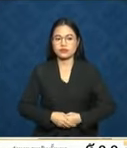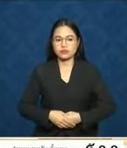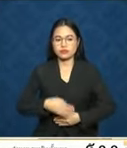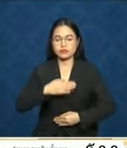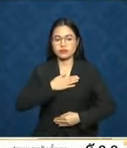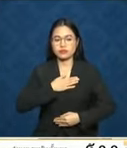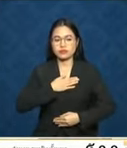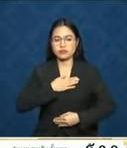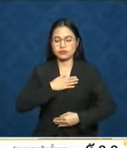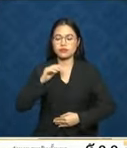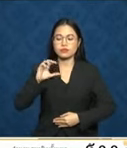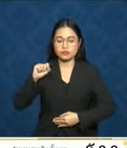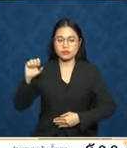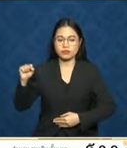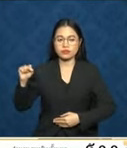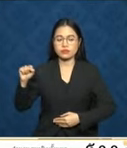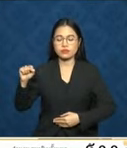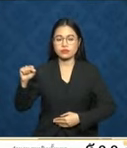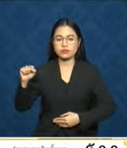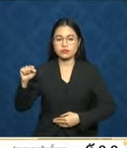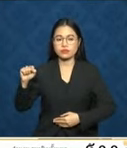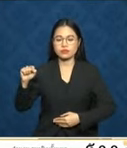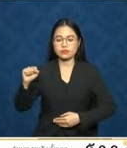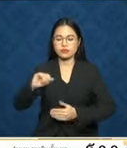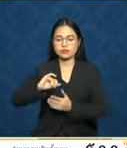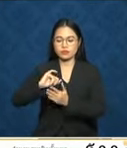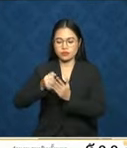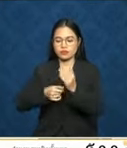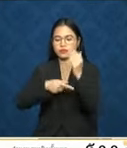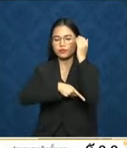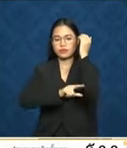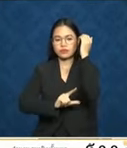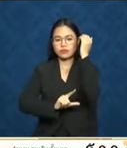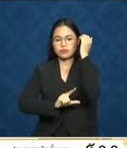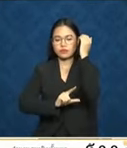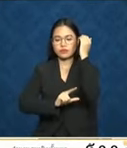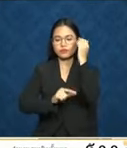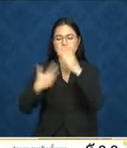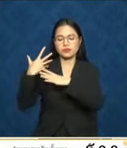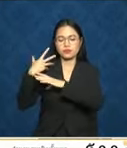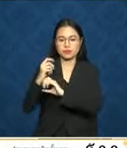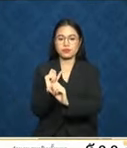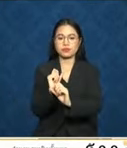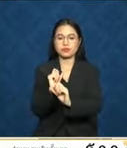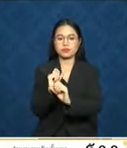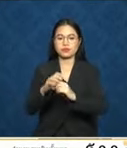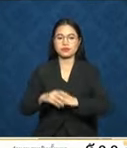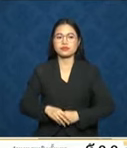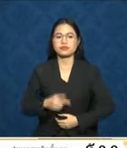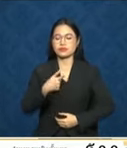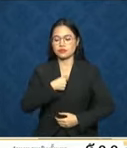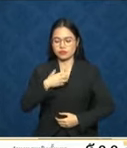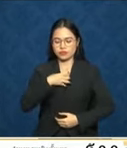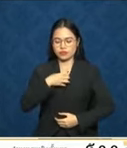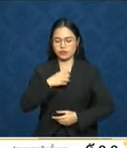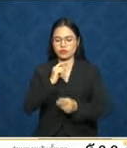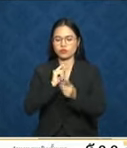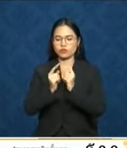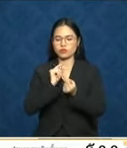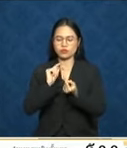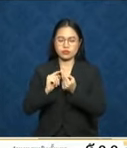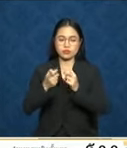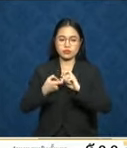มเพชรสมาชิกสภาผู้แทนราษฎรจังหวัดพัทลุงพรรคประชาธิปัตย์ค่ะดิฉันขออนุญาตหารือเรื่องปัญหาความ